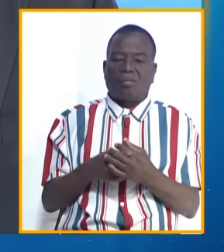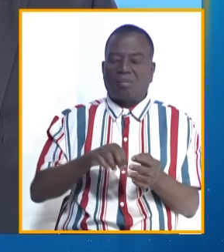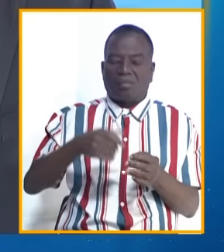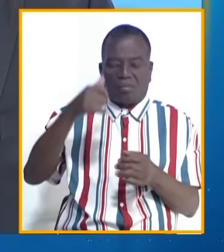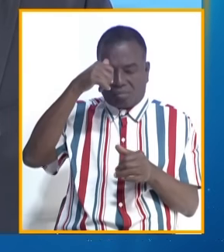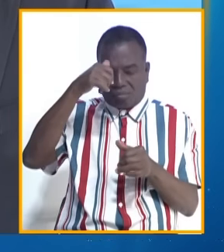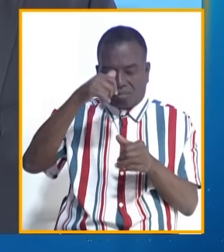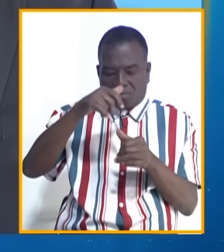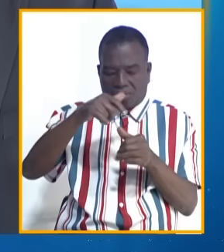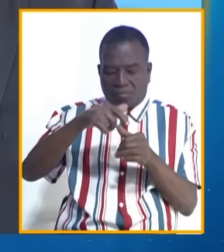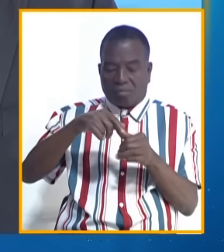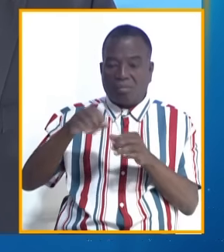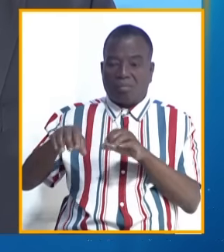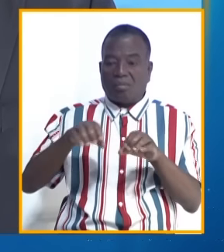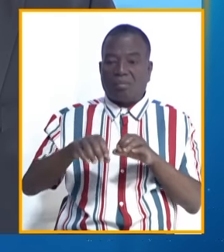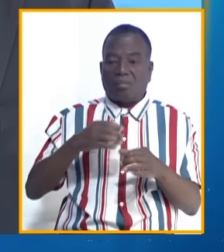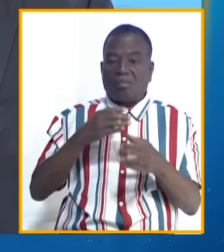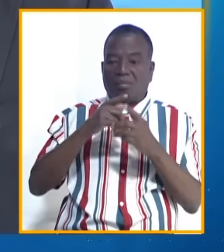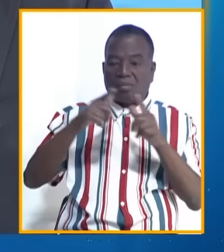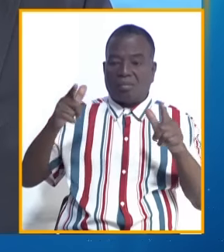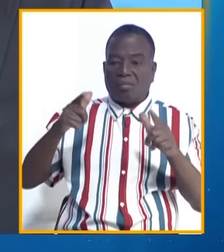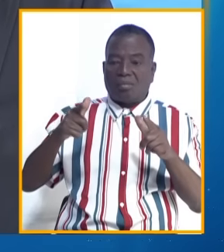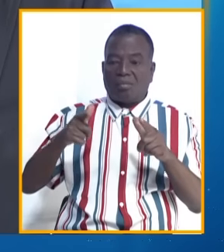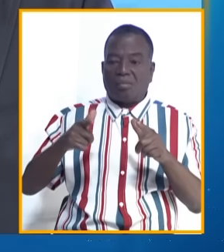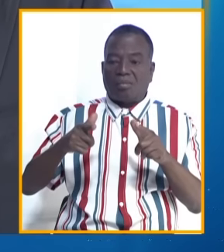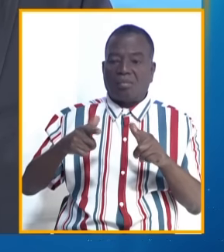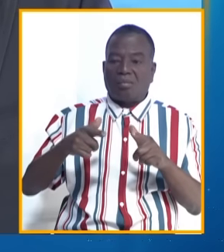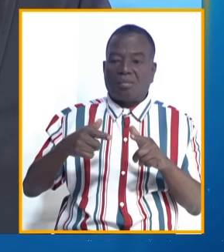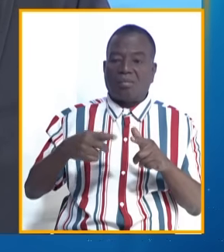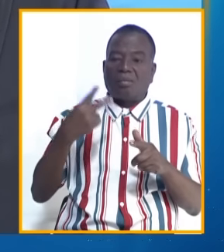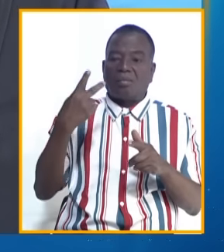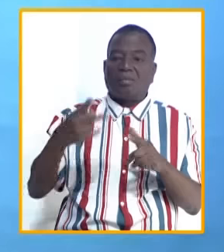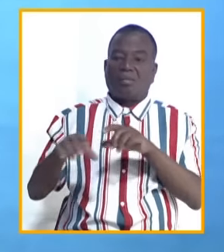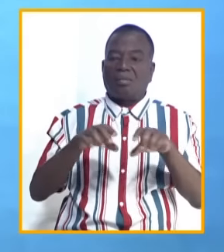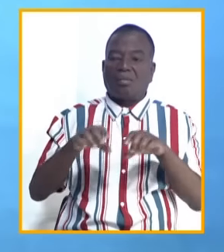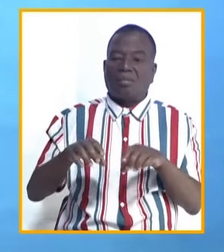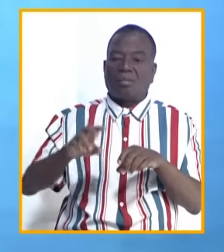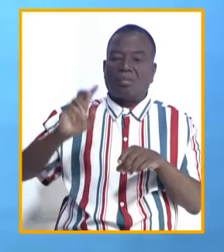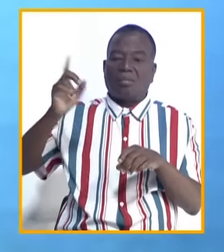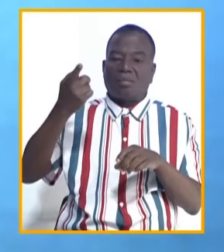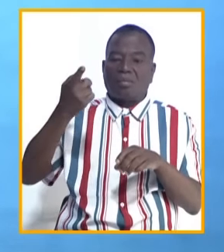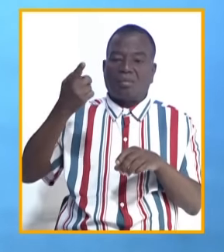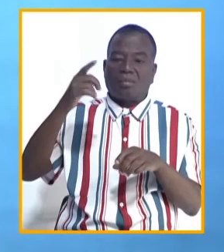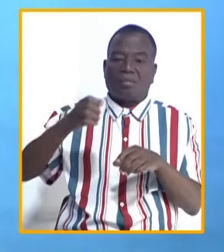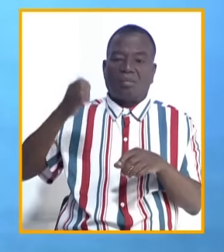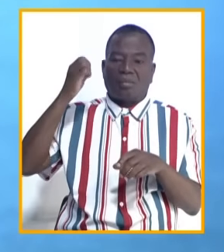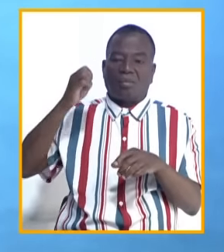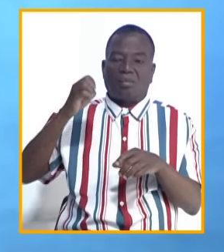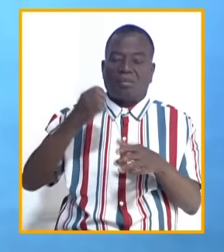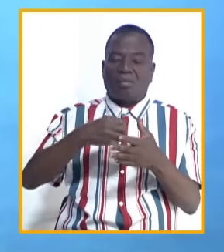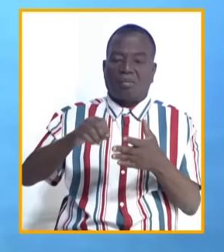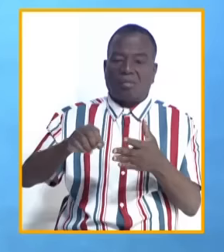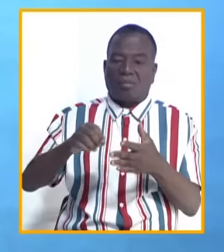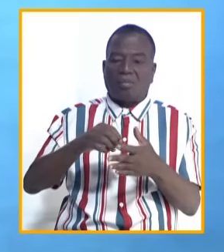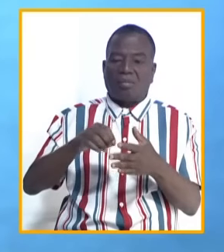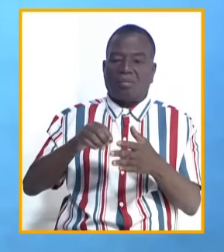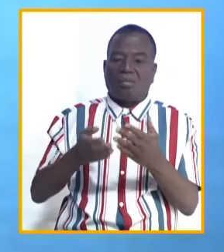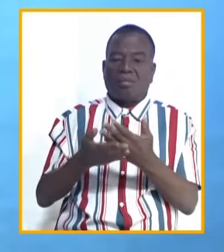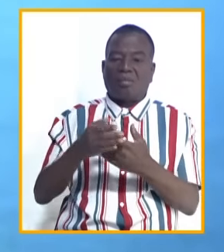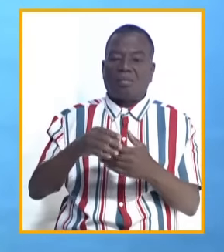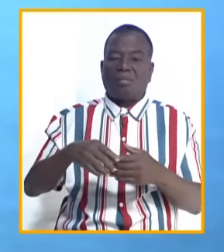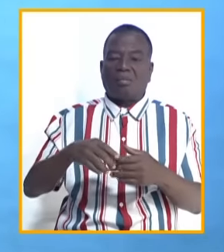reporté. Alors, Jean-Sylvain Risseau, en ce début de saison, qu'est-ce qu'on peut retenir comme fait majeur, comme fait marquant? Alors